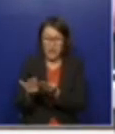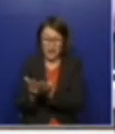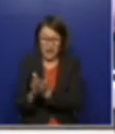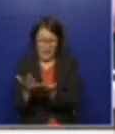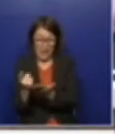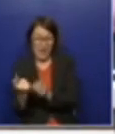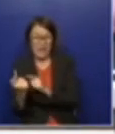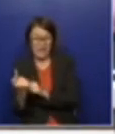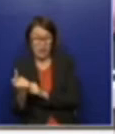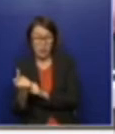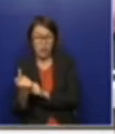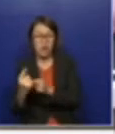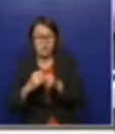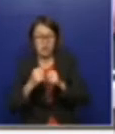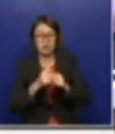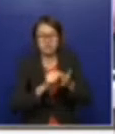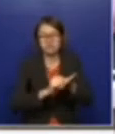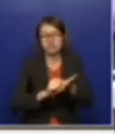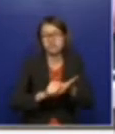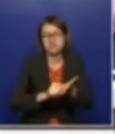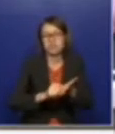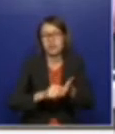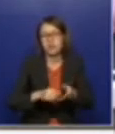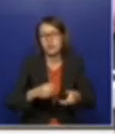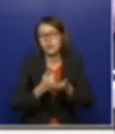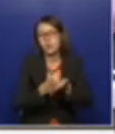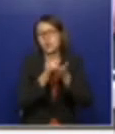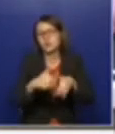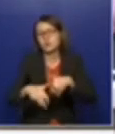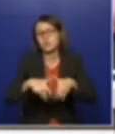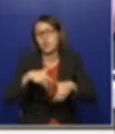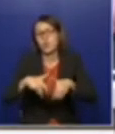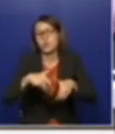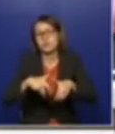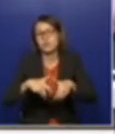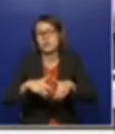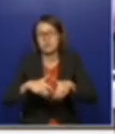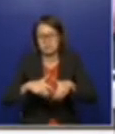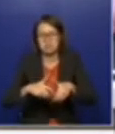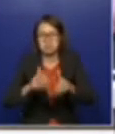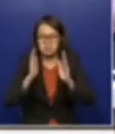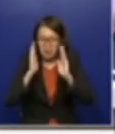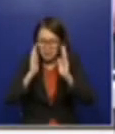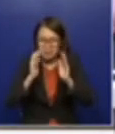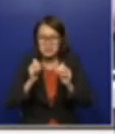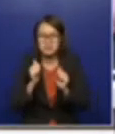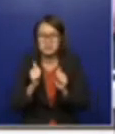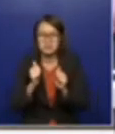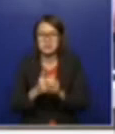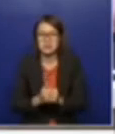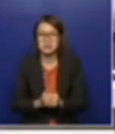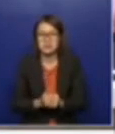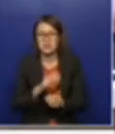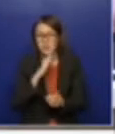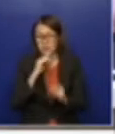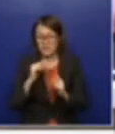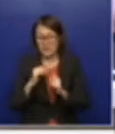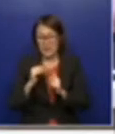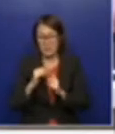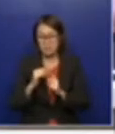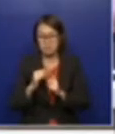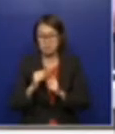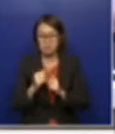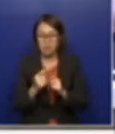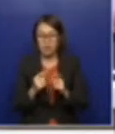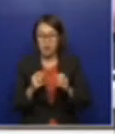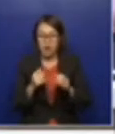เพื่อที่จะแก้ไขปัญหาให้แก่ชาวบ้านไปในทิศทางเดียวกันแล้วคำว่าบุกรุก